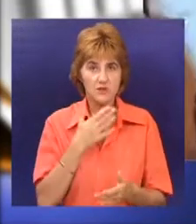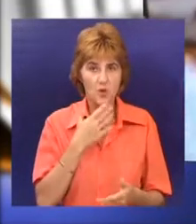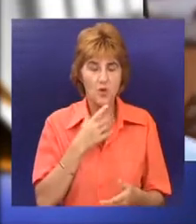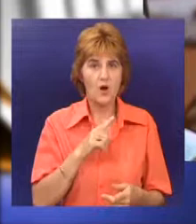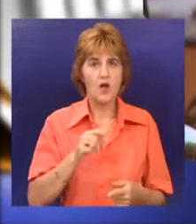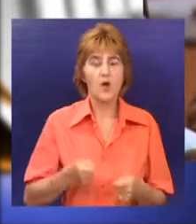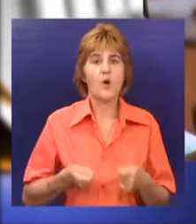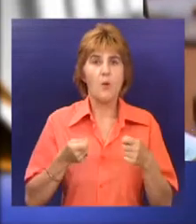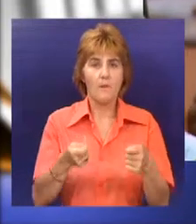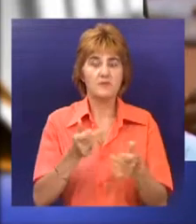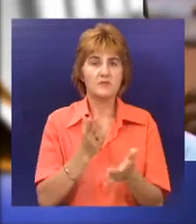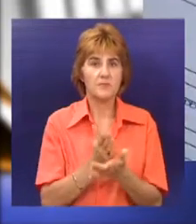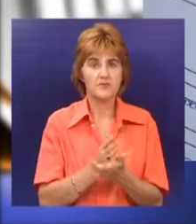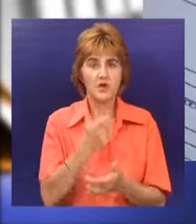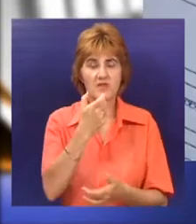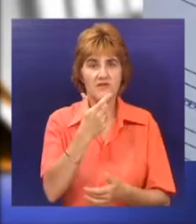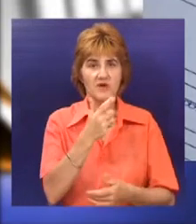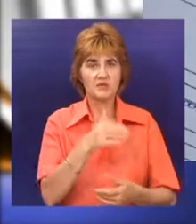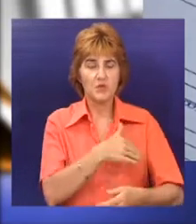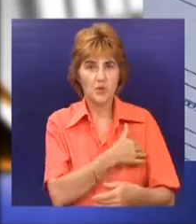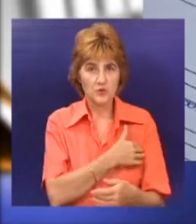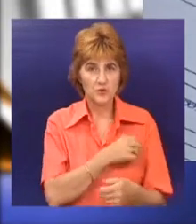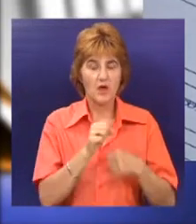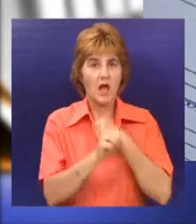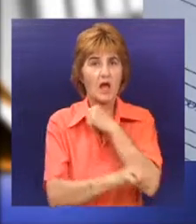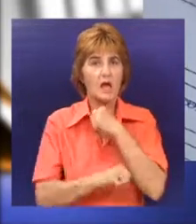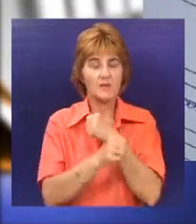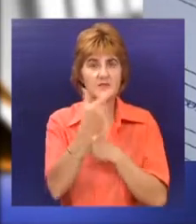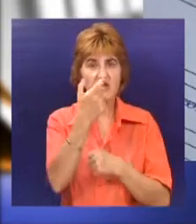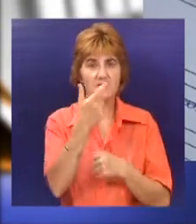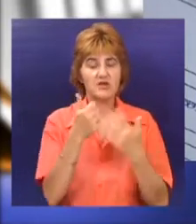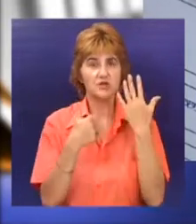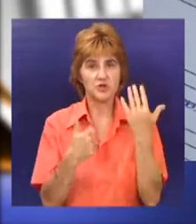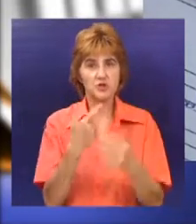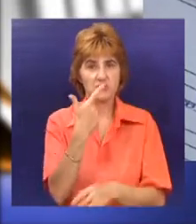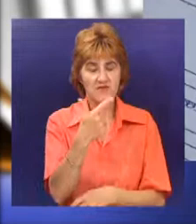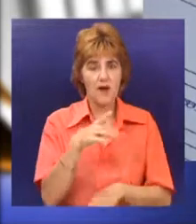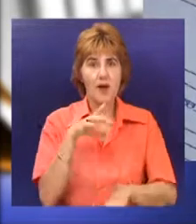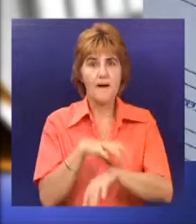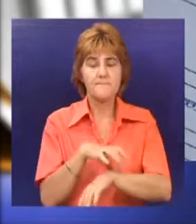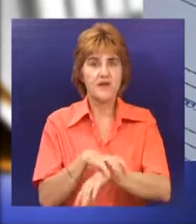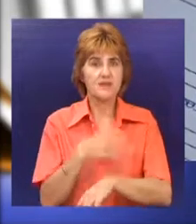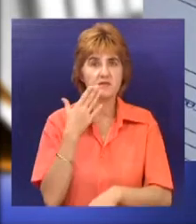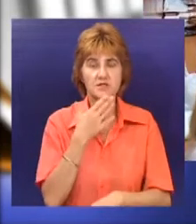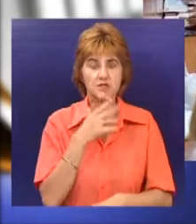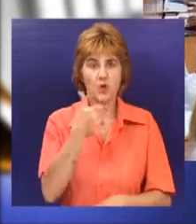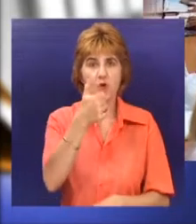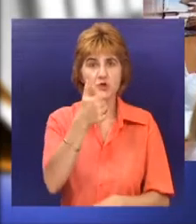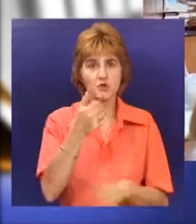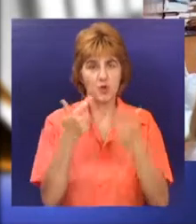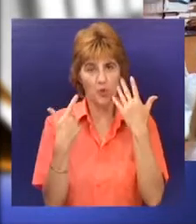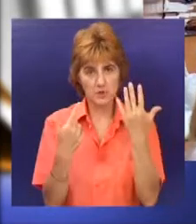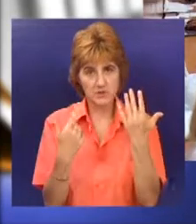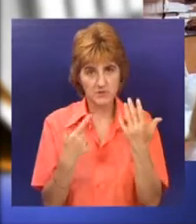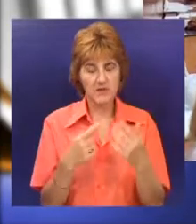prvom upisnom roku upisat će 204 učenika, gimnazija 262 učenika, medicinska škola nešto više od